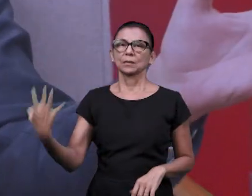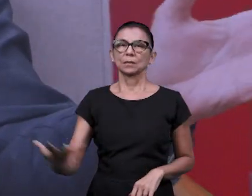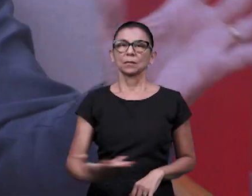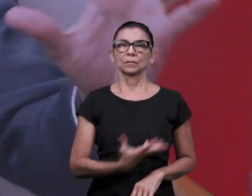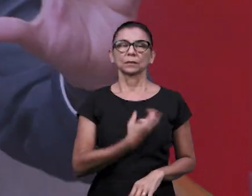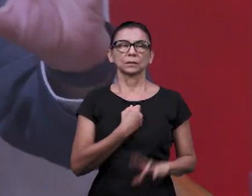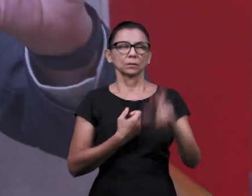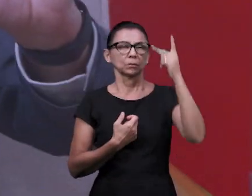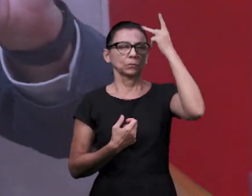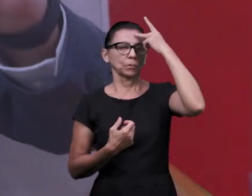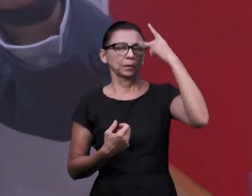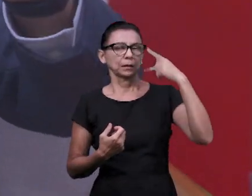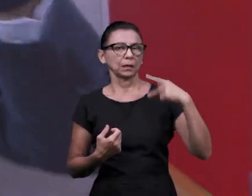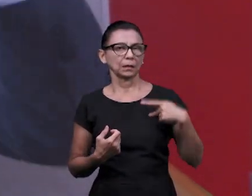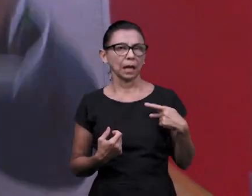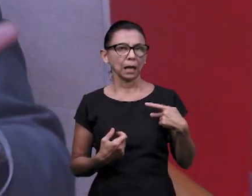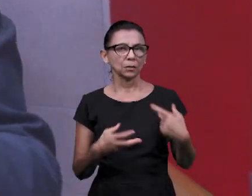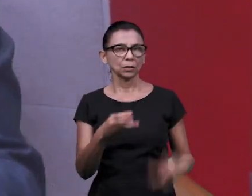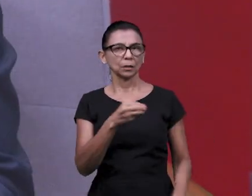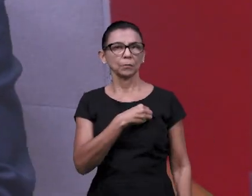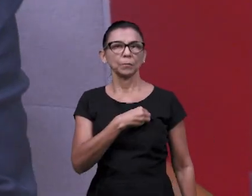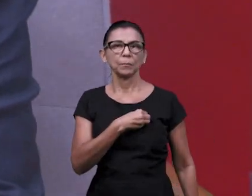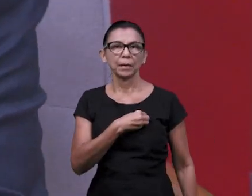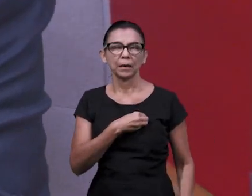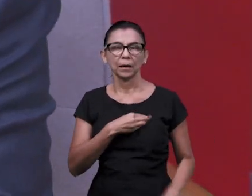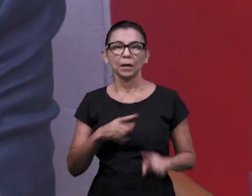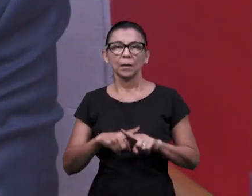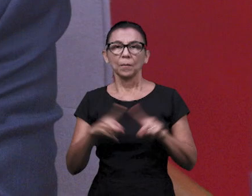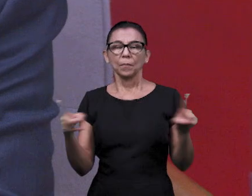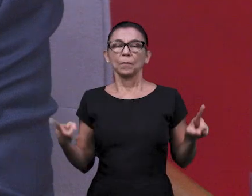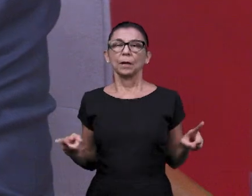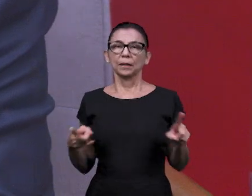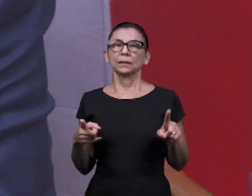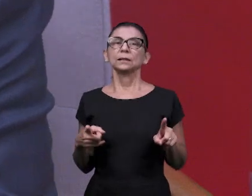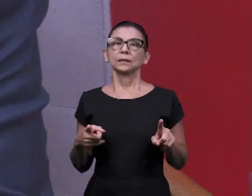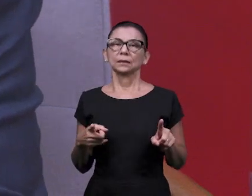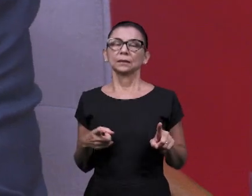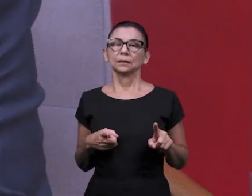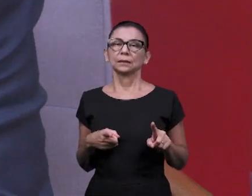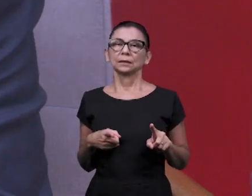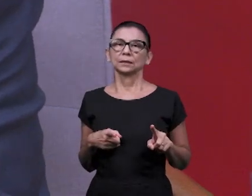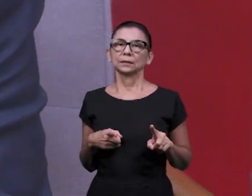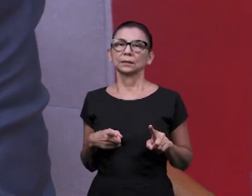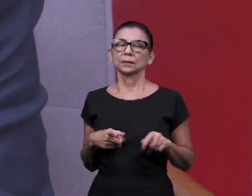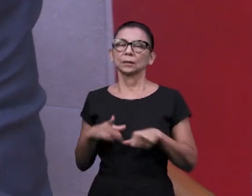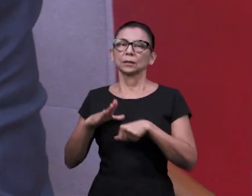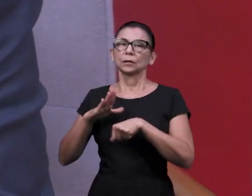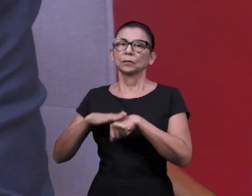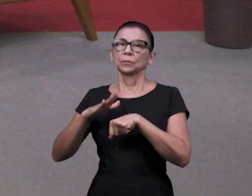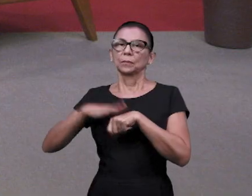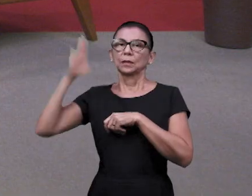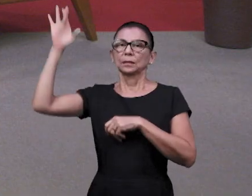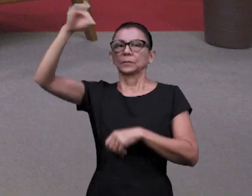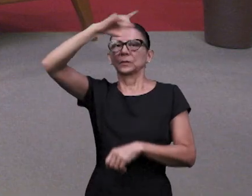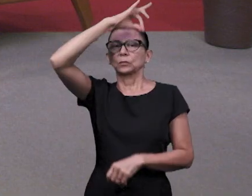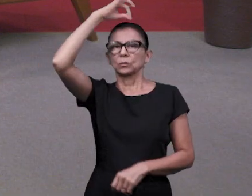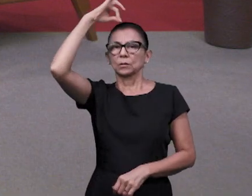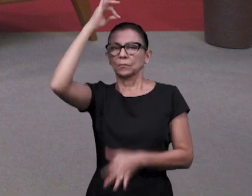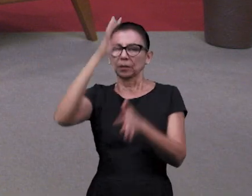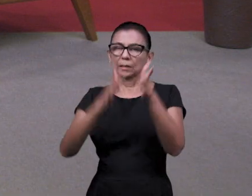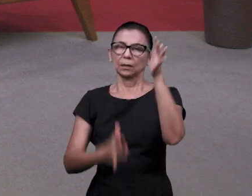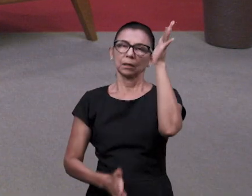du pécheur. Maintenant, mon Saint-Esprit va être versé de la même manière qu'a